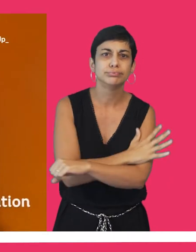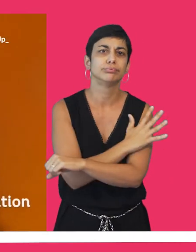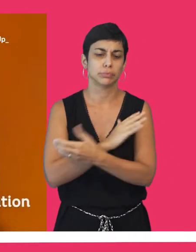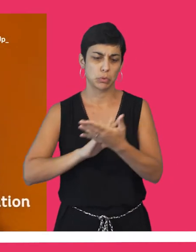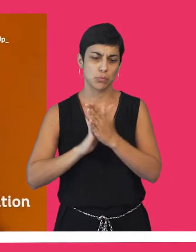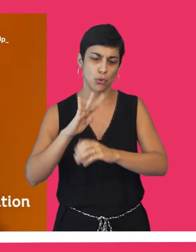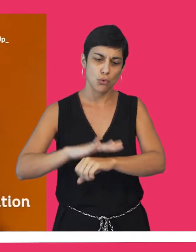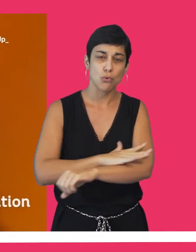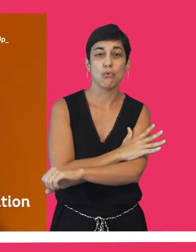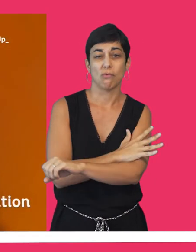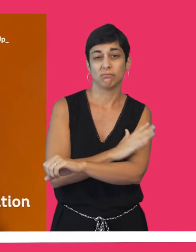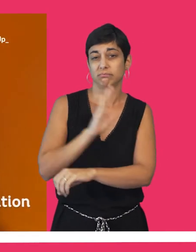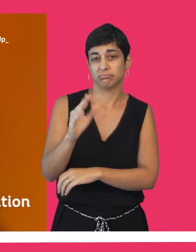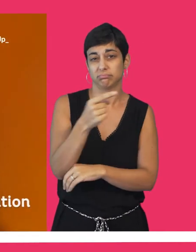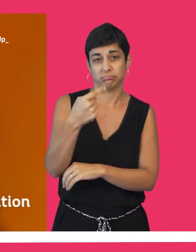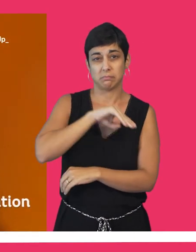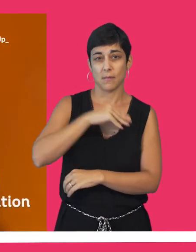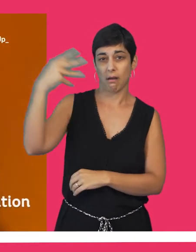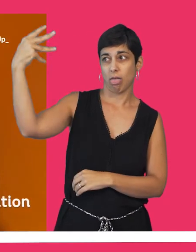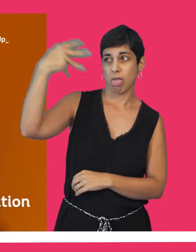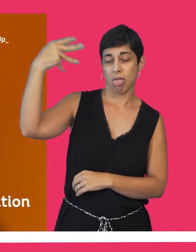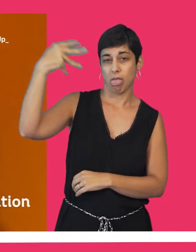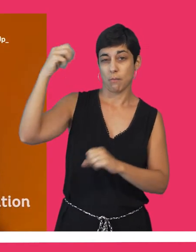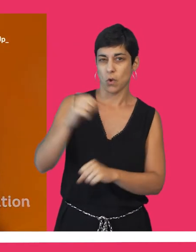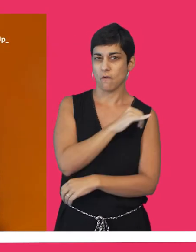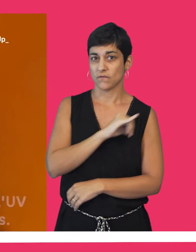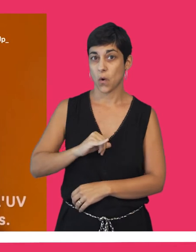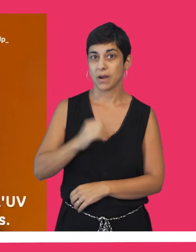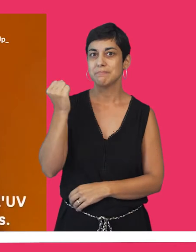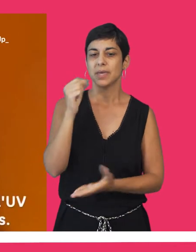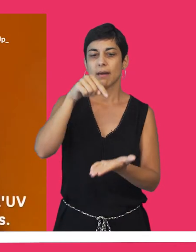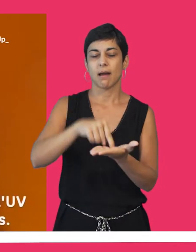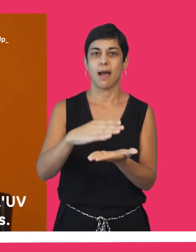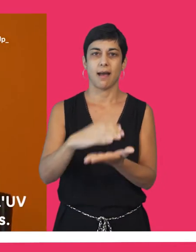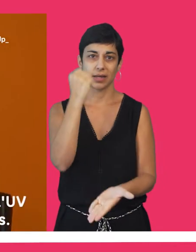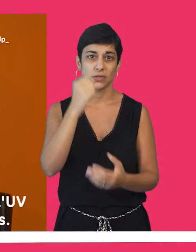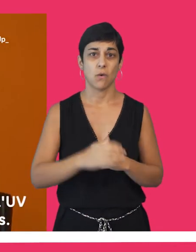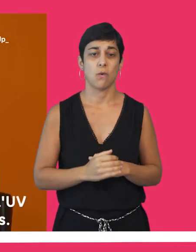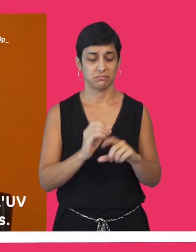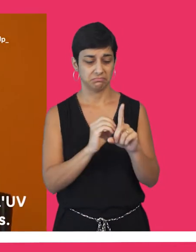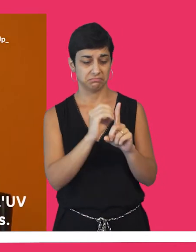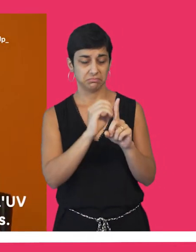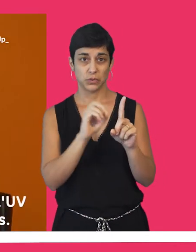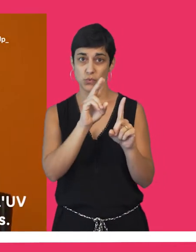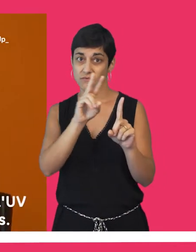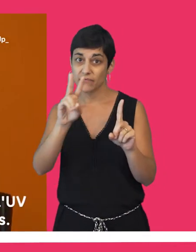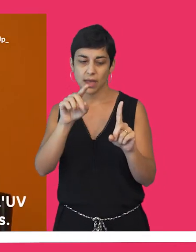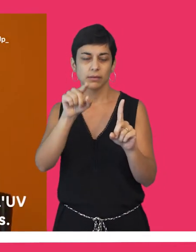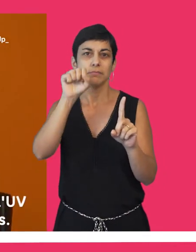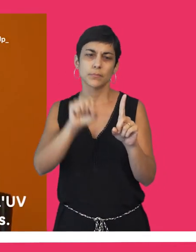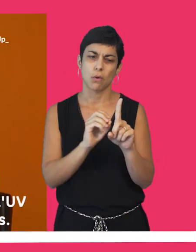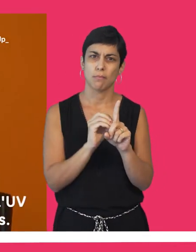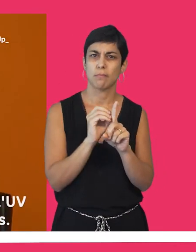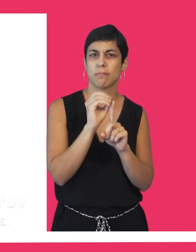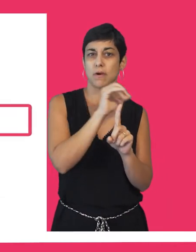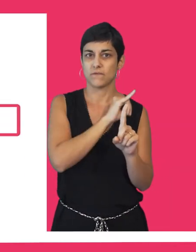différents inconvénients liés à cette irradiation qui peut être massive, en particulier à La Réunion où les indices d'UV peuvent parfois